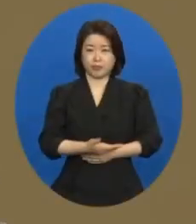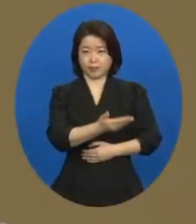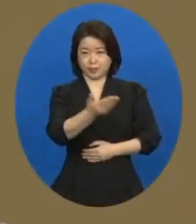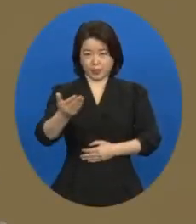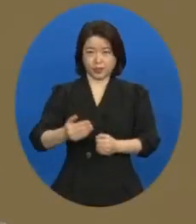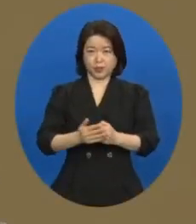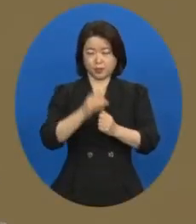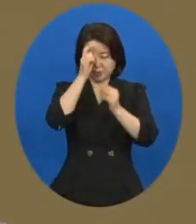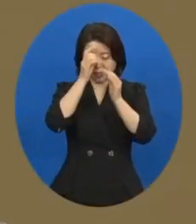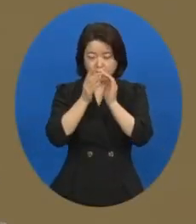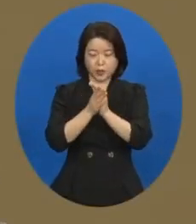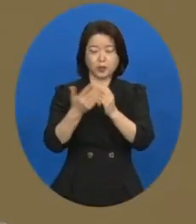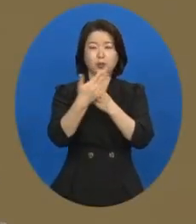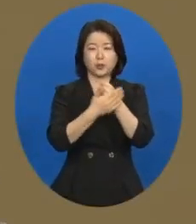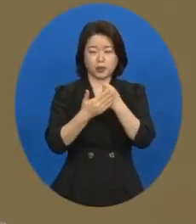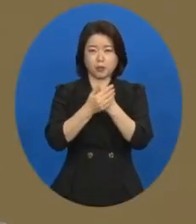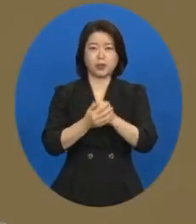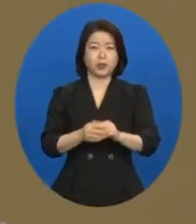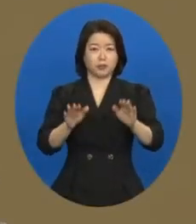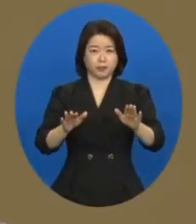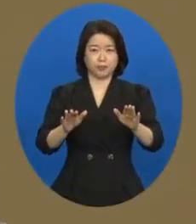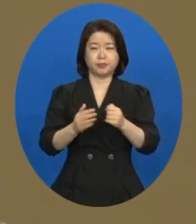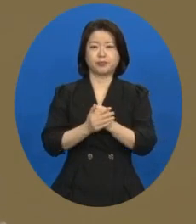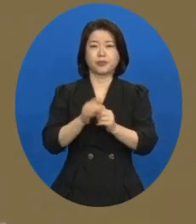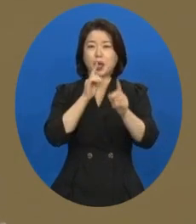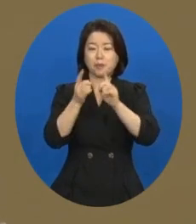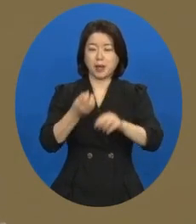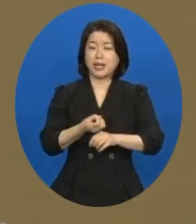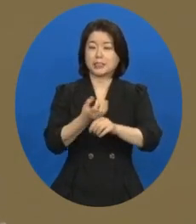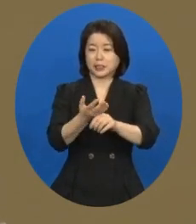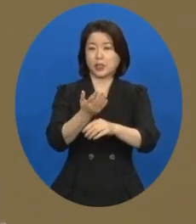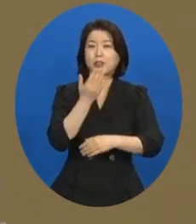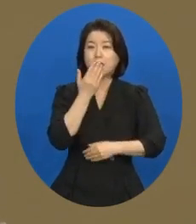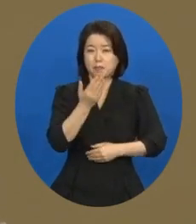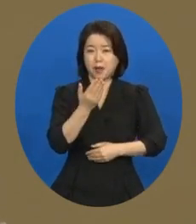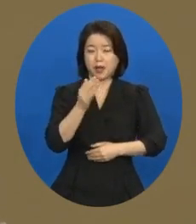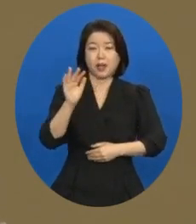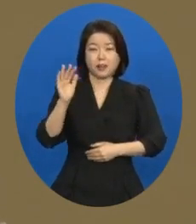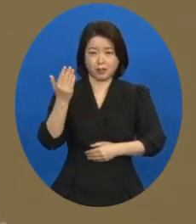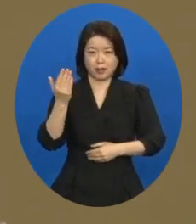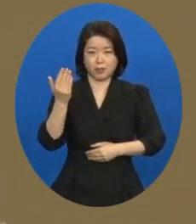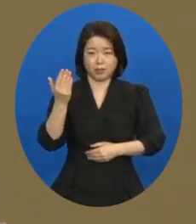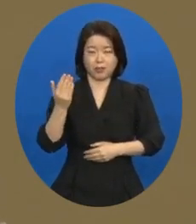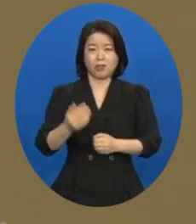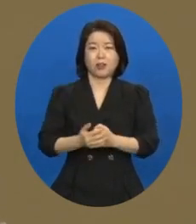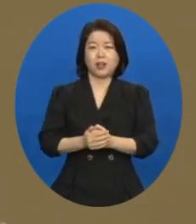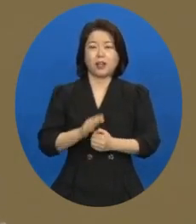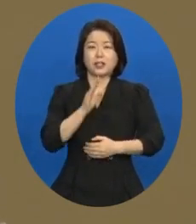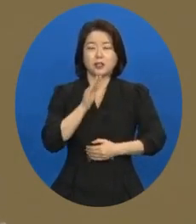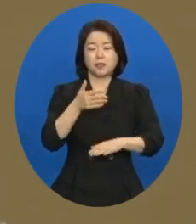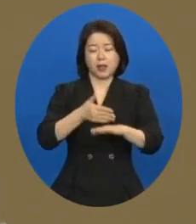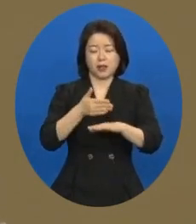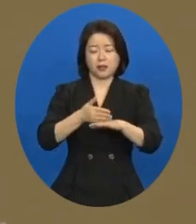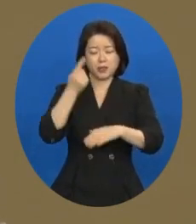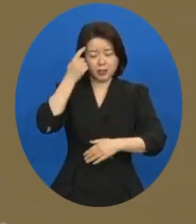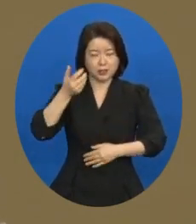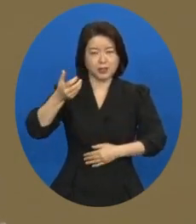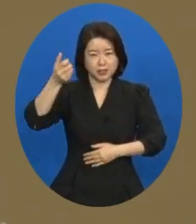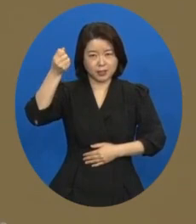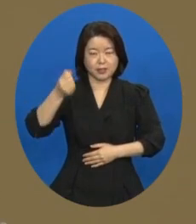여러분들의 기도로 오늘 이렇게 말씀을 전할 수 있게 된 것을 참 감사하게